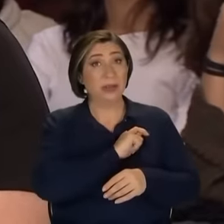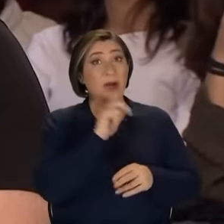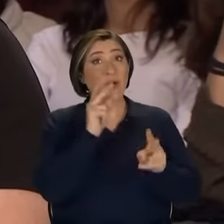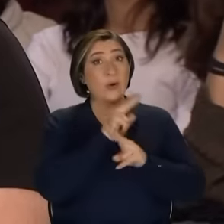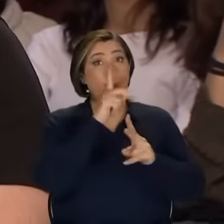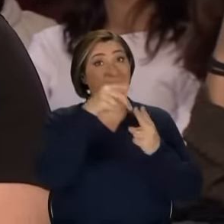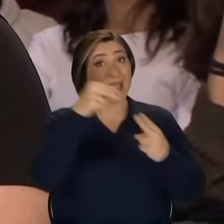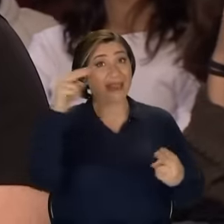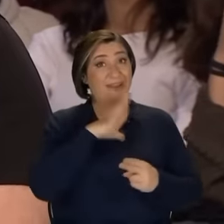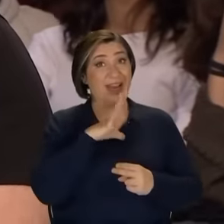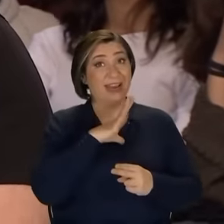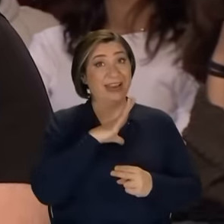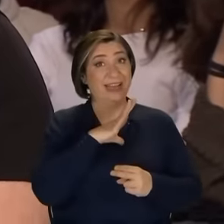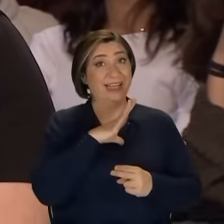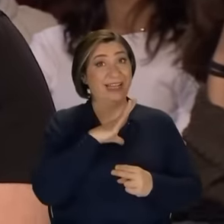komik bir öyküsü var.